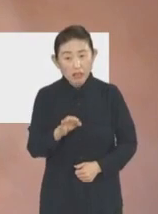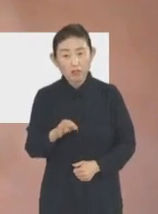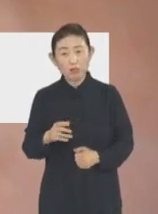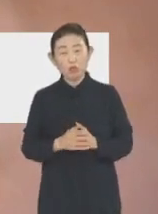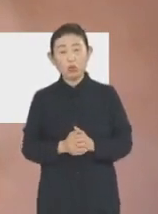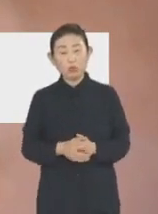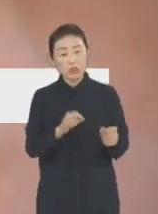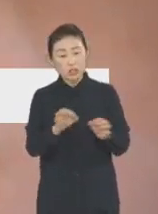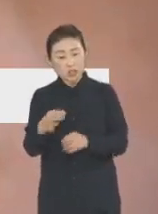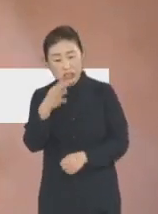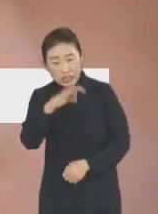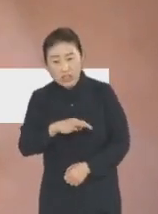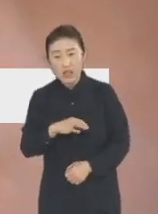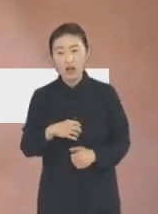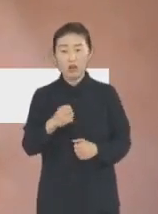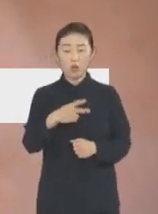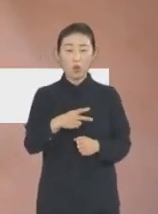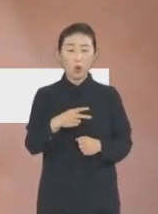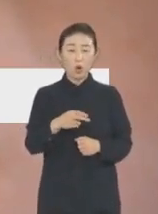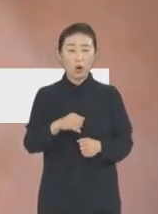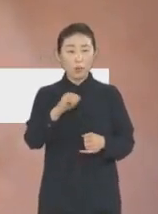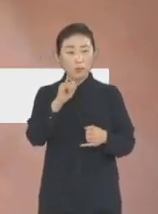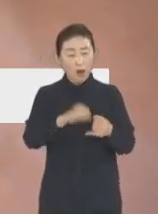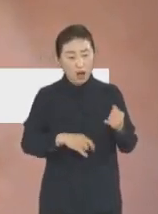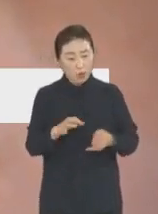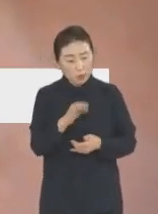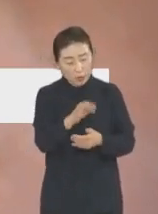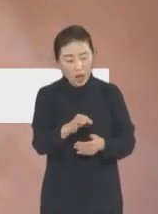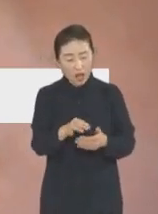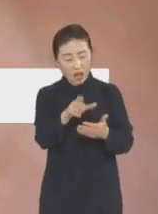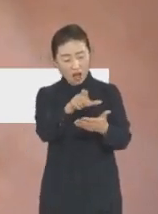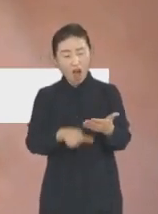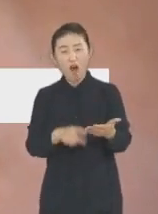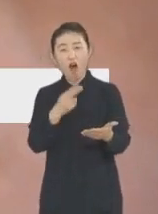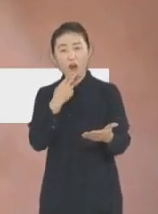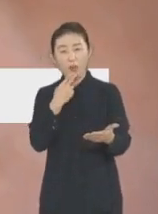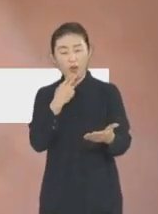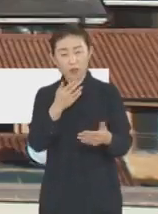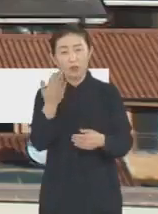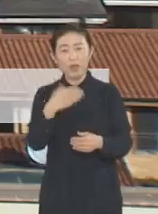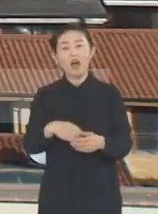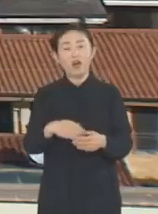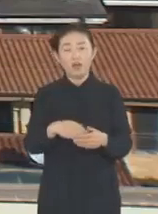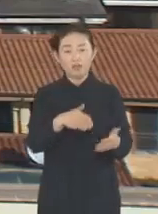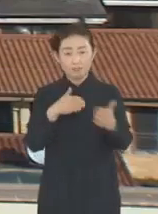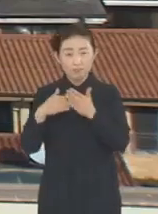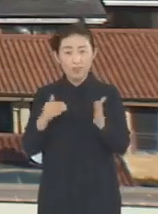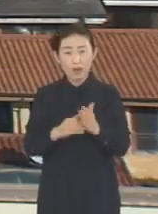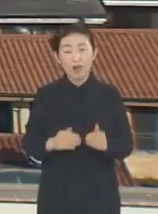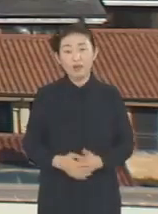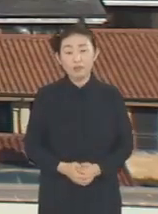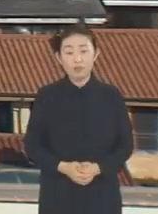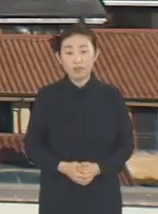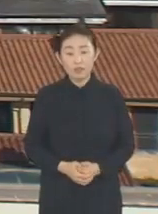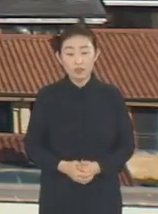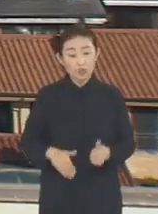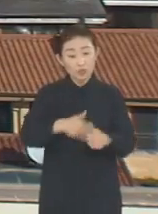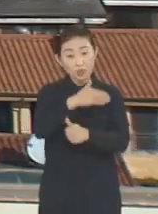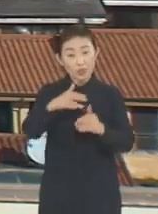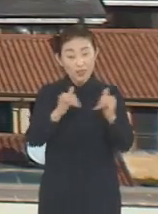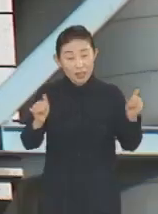없는 관계로 매매계약으로 인정할 수 없다 하는 이유로 기각을 시켰습니다. 지역 여론 역시